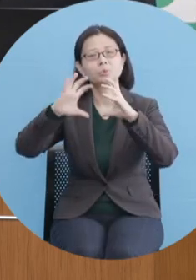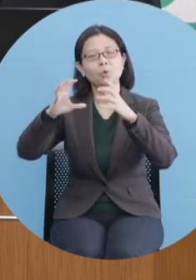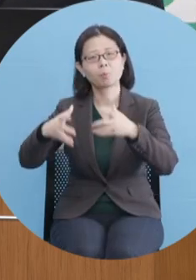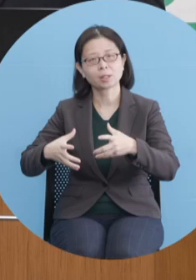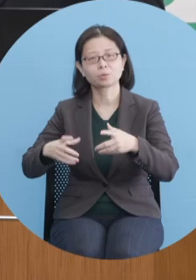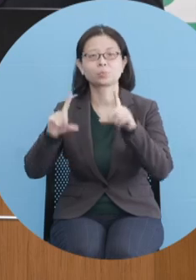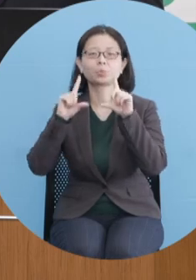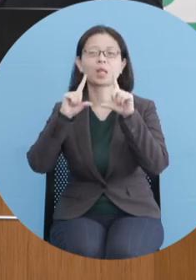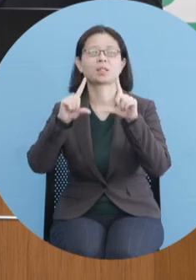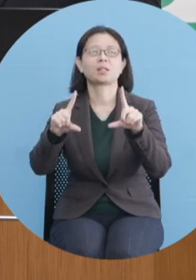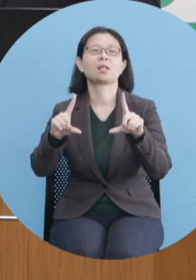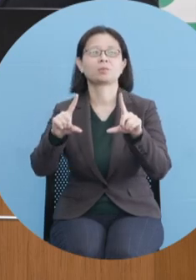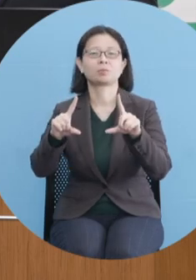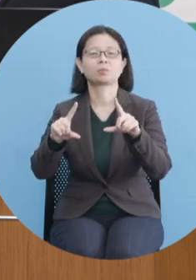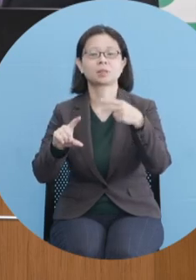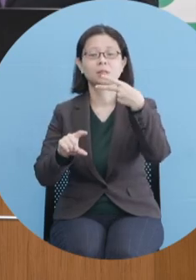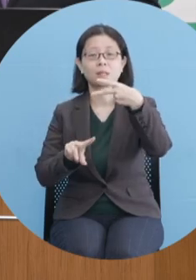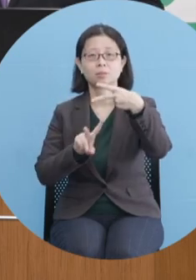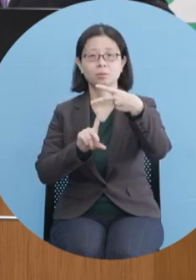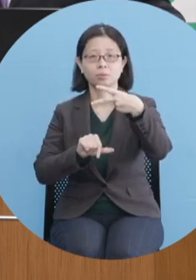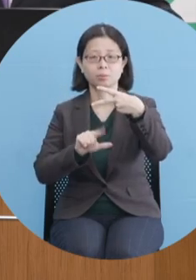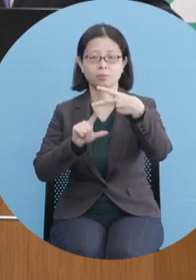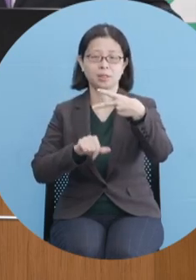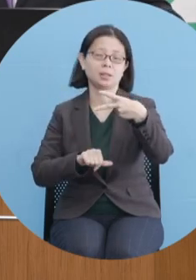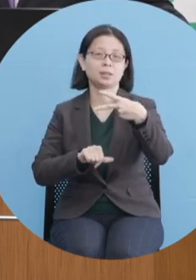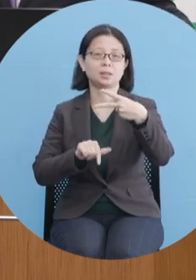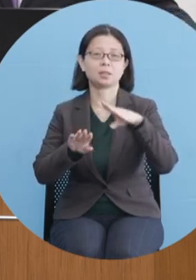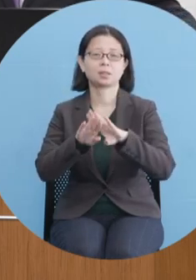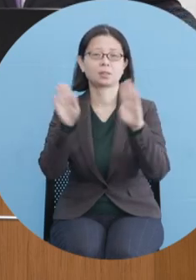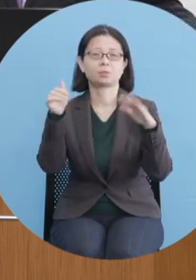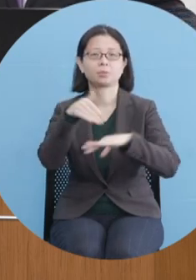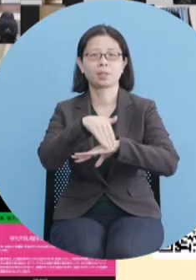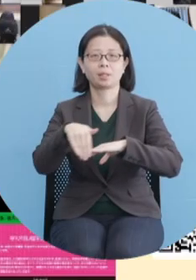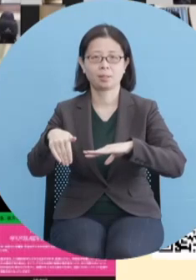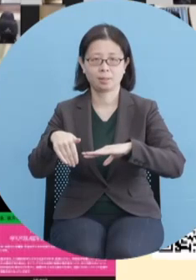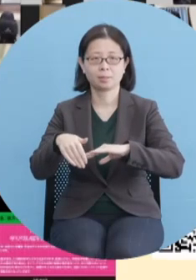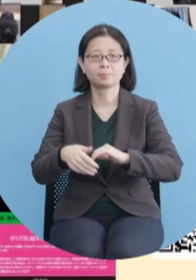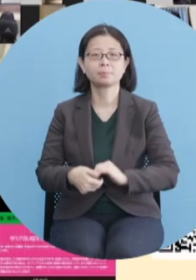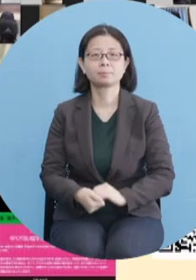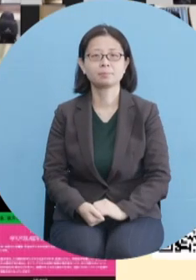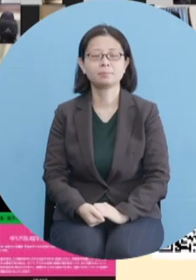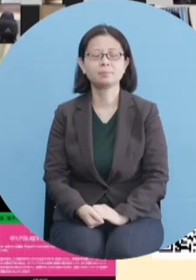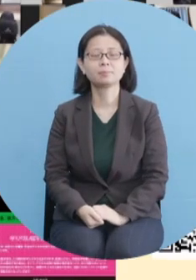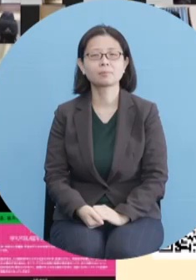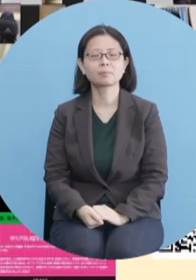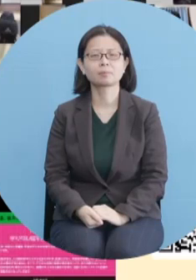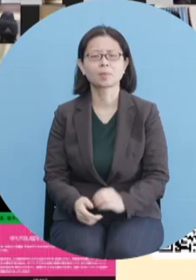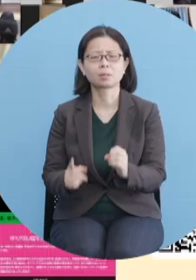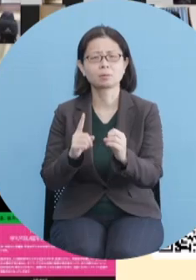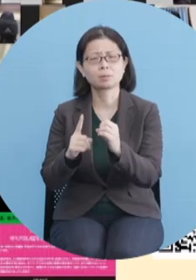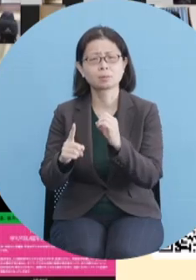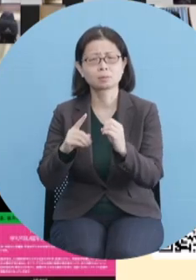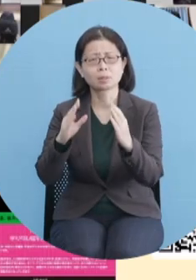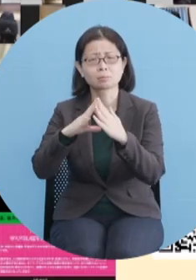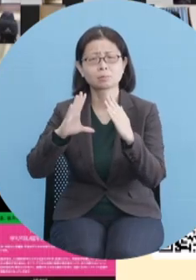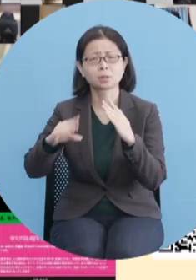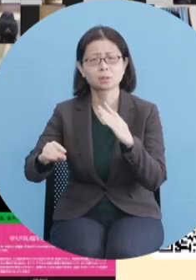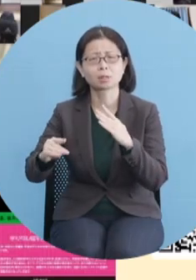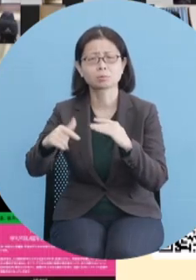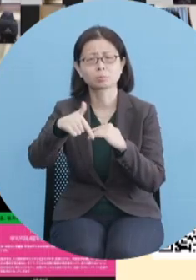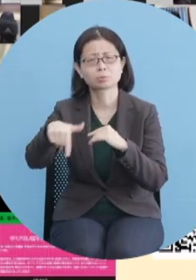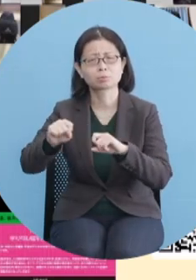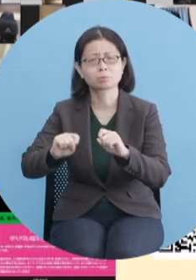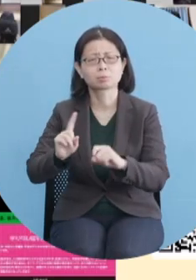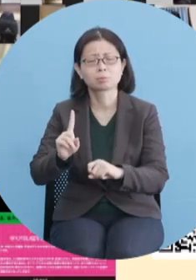月15日に行う予定え行うこととてえおりますえデジタル帰宅部についてはあ